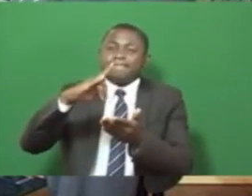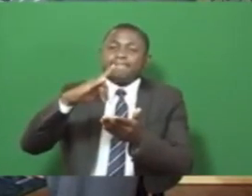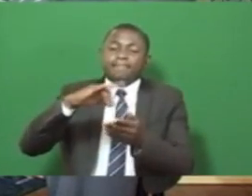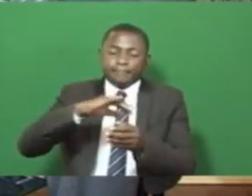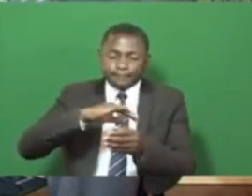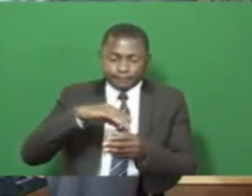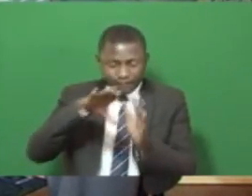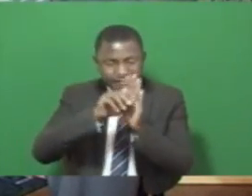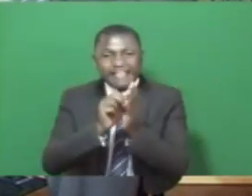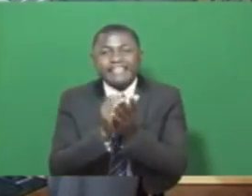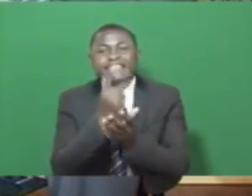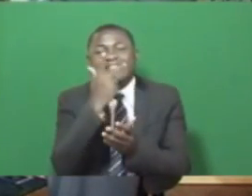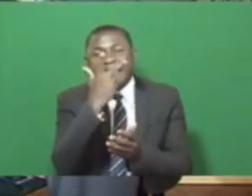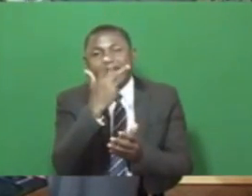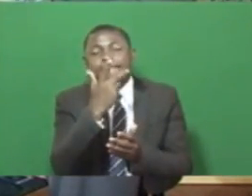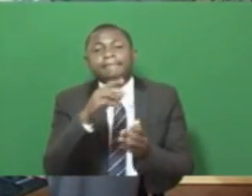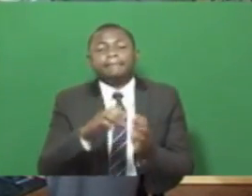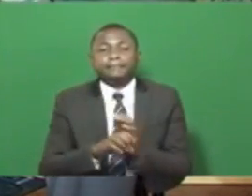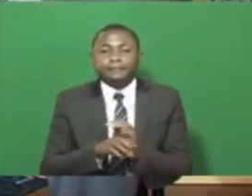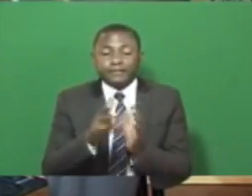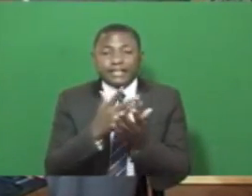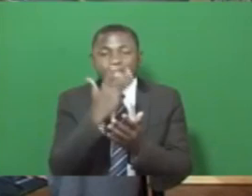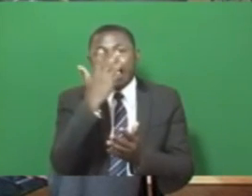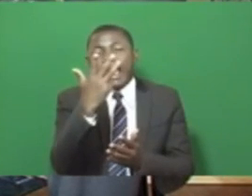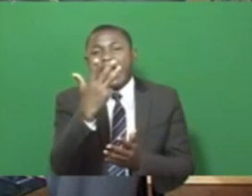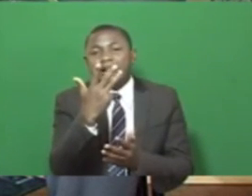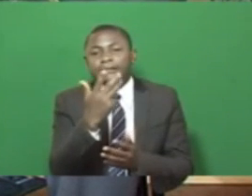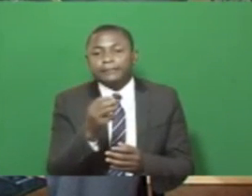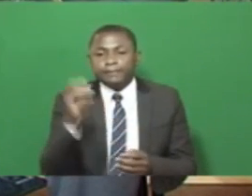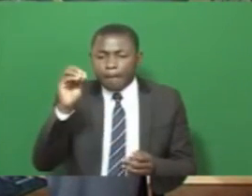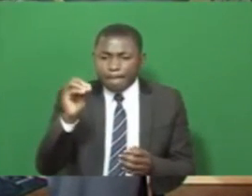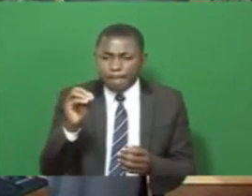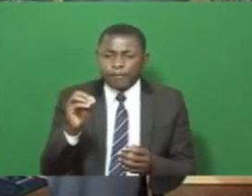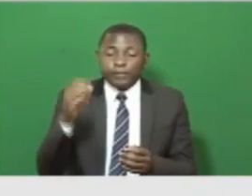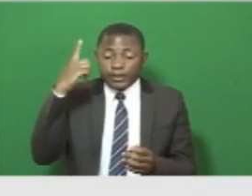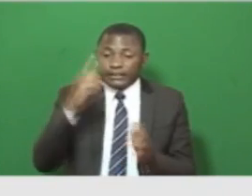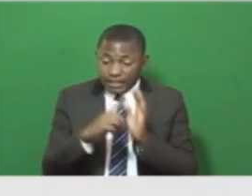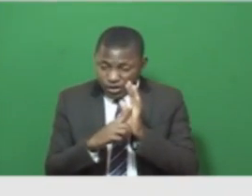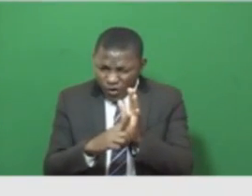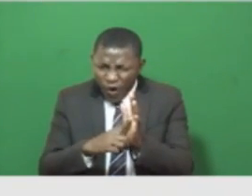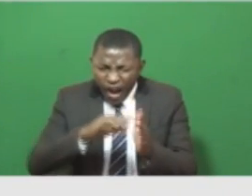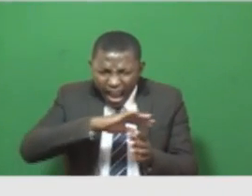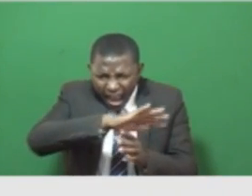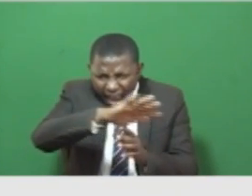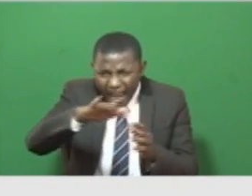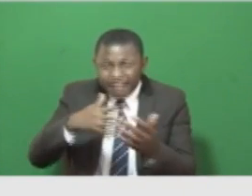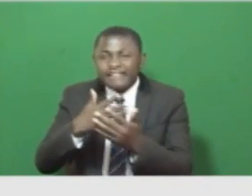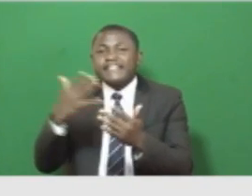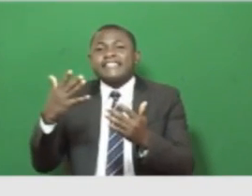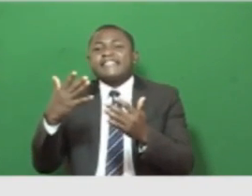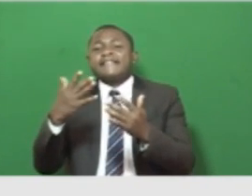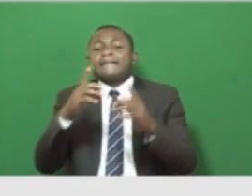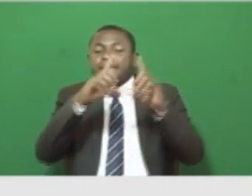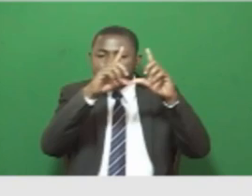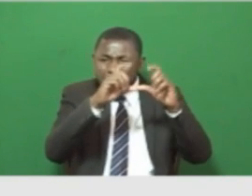Ne furniture yacho yese verenga paphesia 9. Exodus 25 verse 9. Mm-hmm. Sezva ndichakuratidza zvose.